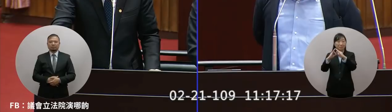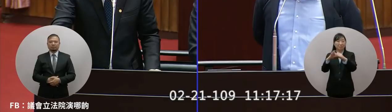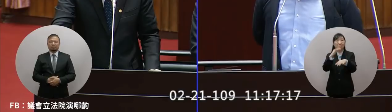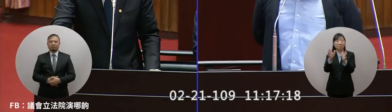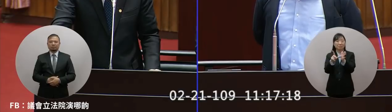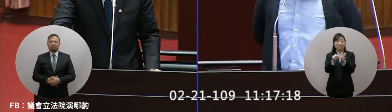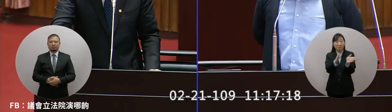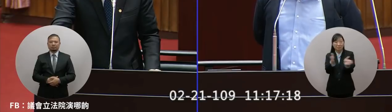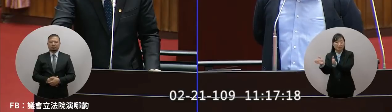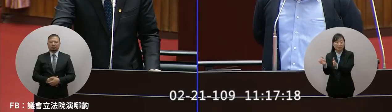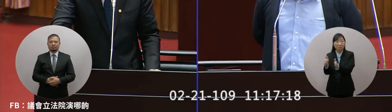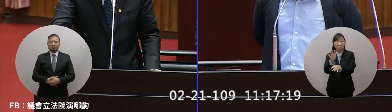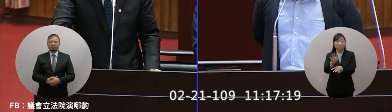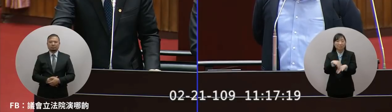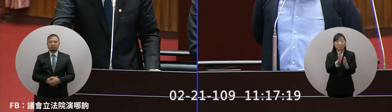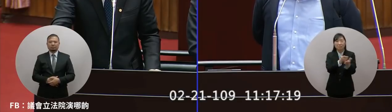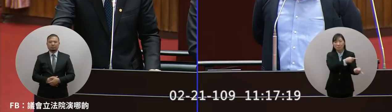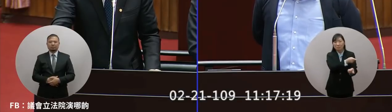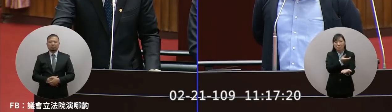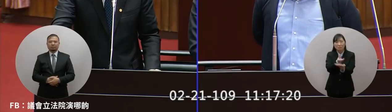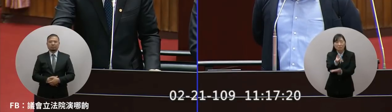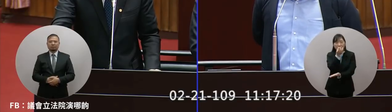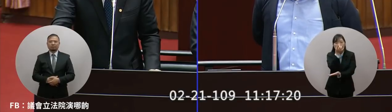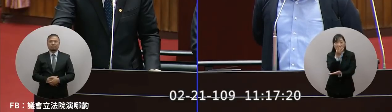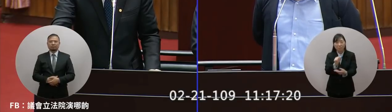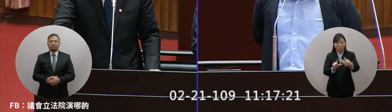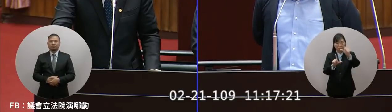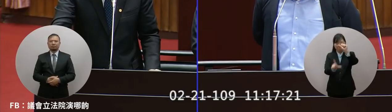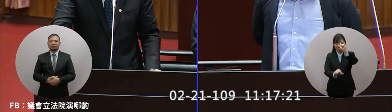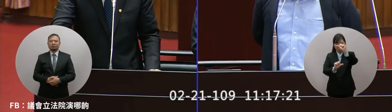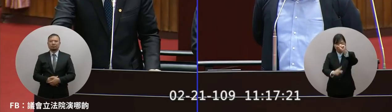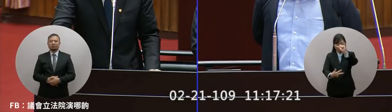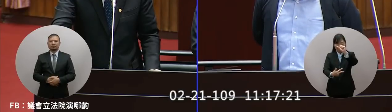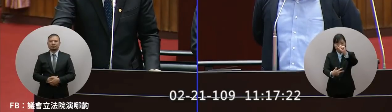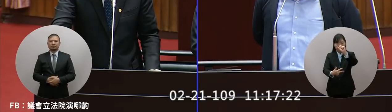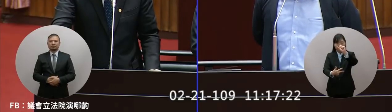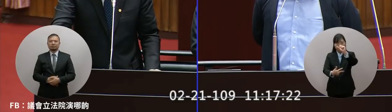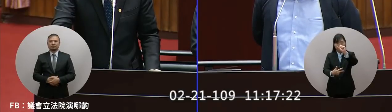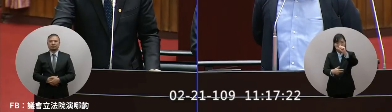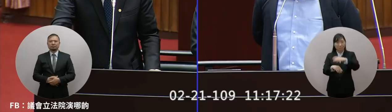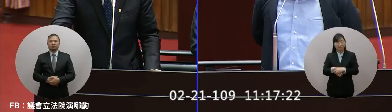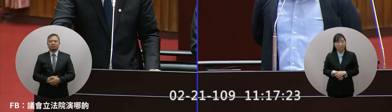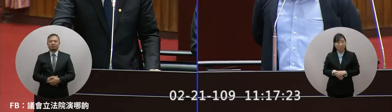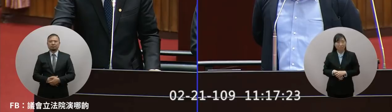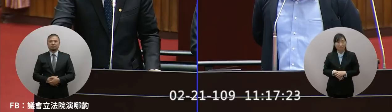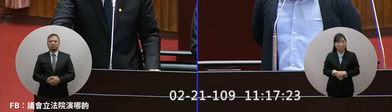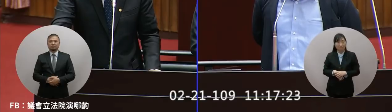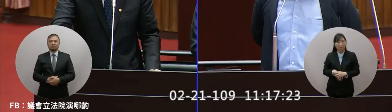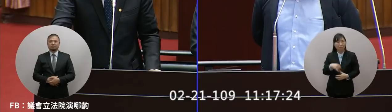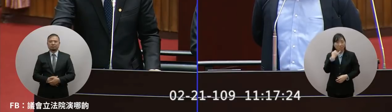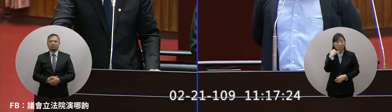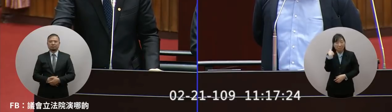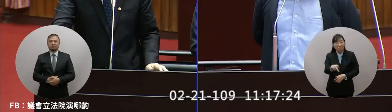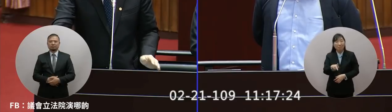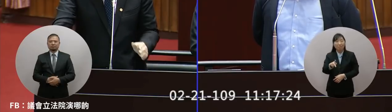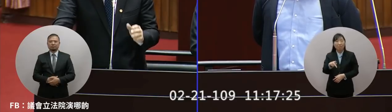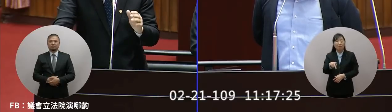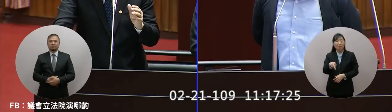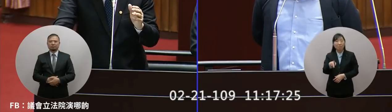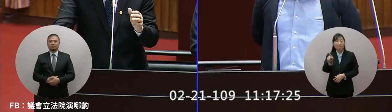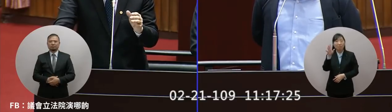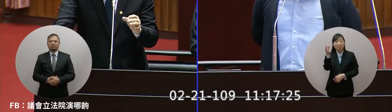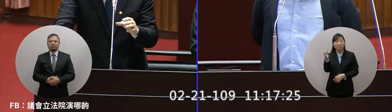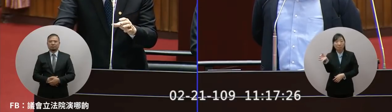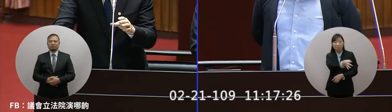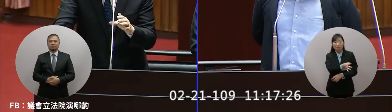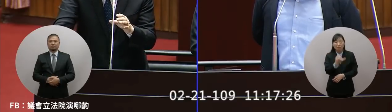延啊，都已经拼未出来啊。5月7号的时候，竟然还可以再贷款给他，